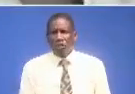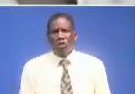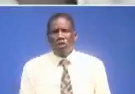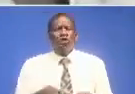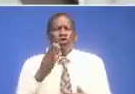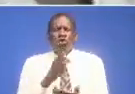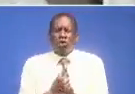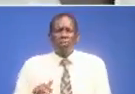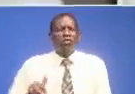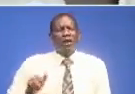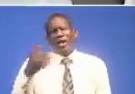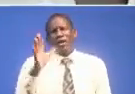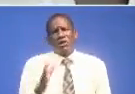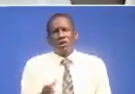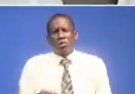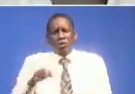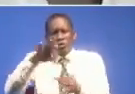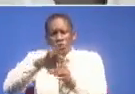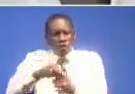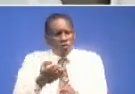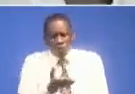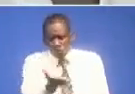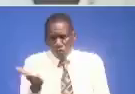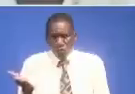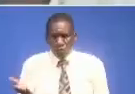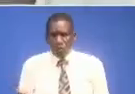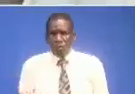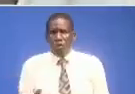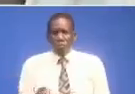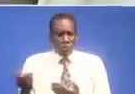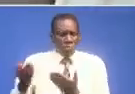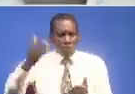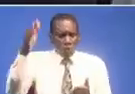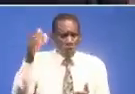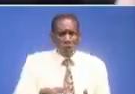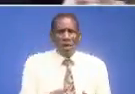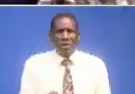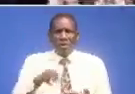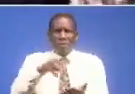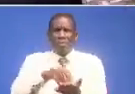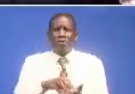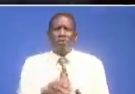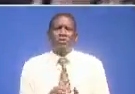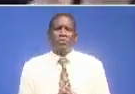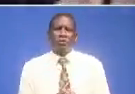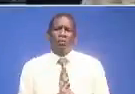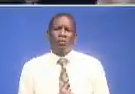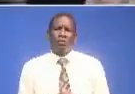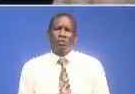ndege uende, wenye kula ni sisi ndio tutakurudisha ama uishe.